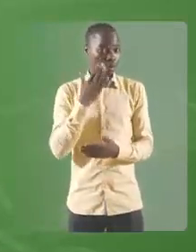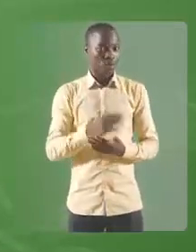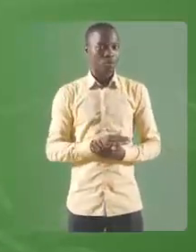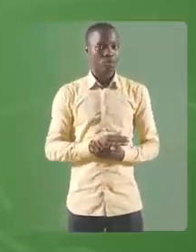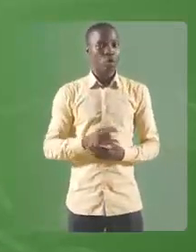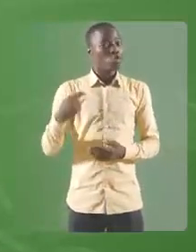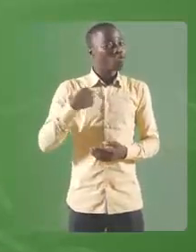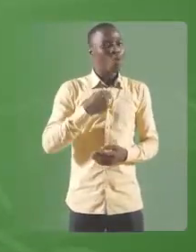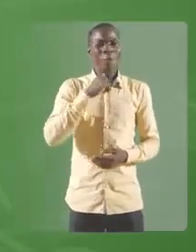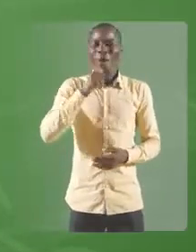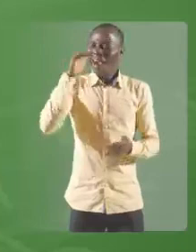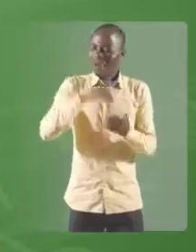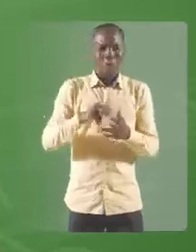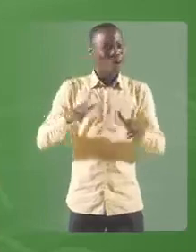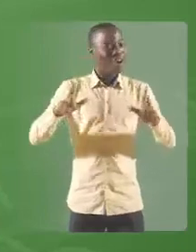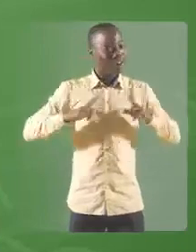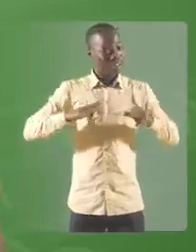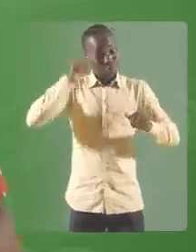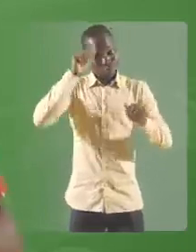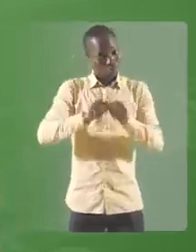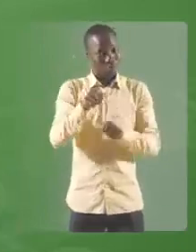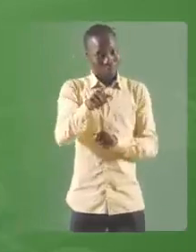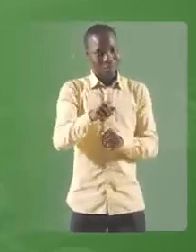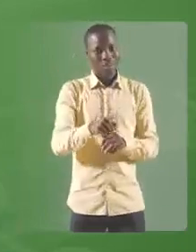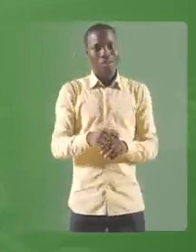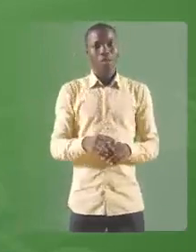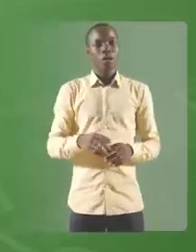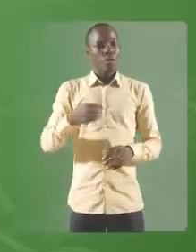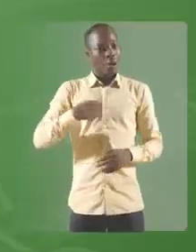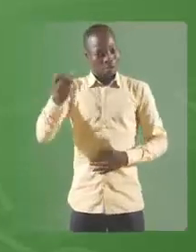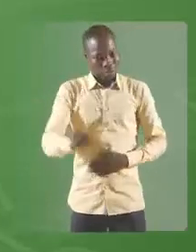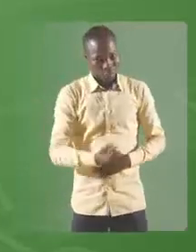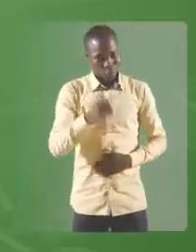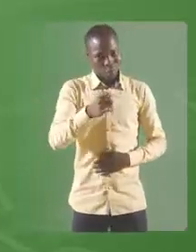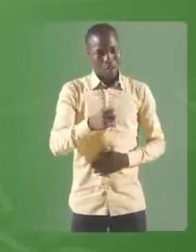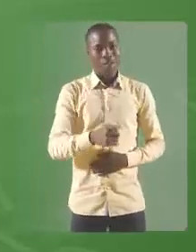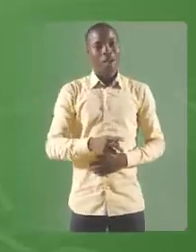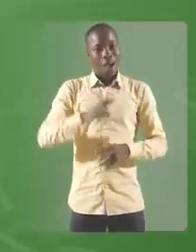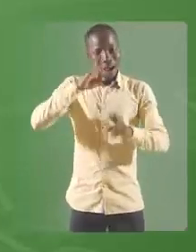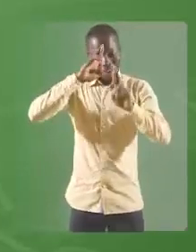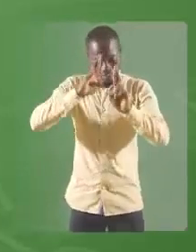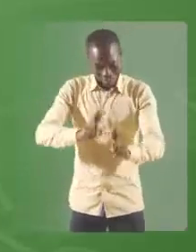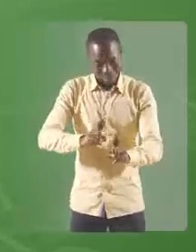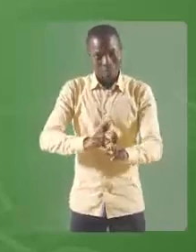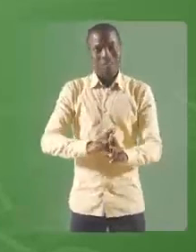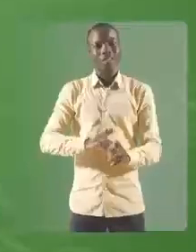pas en vacances. Et donc, je vous invite à respecter les mesures barrières afin de